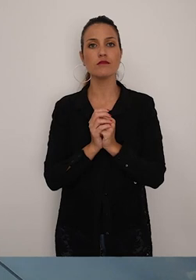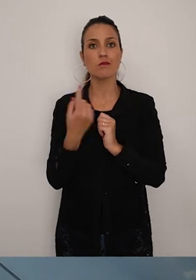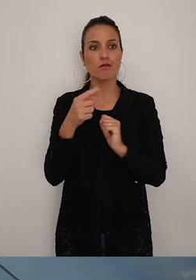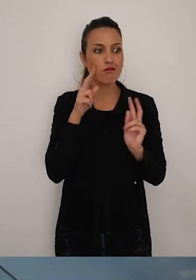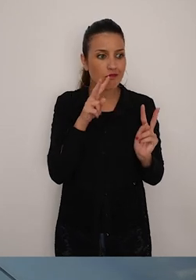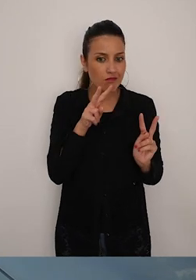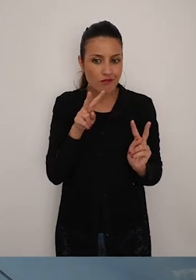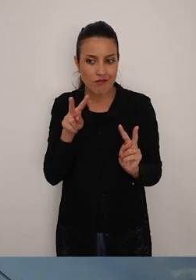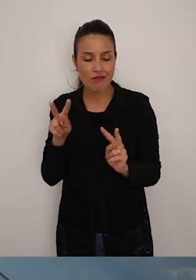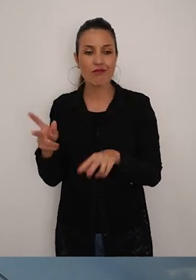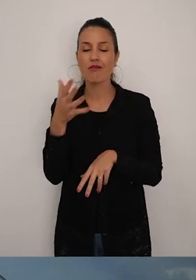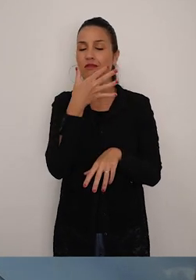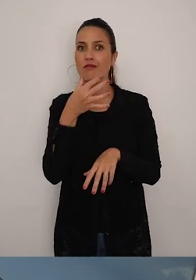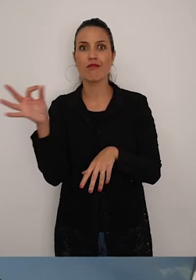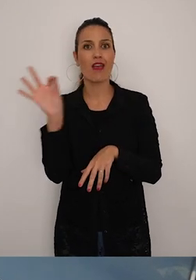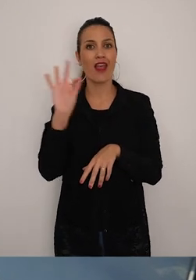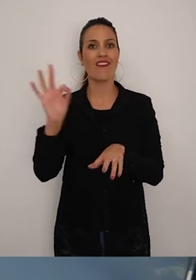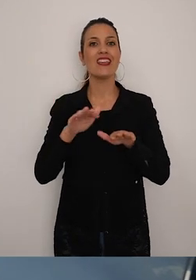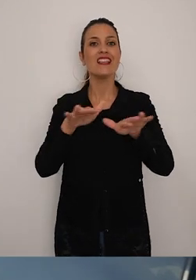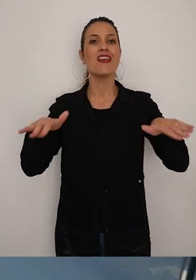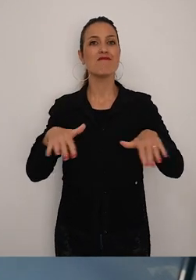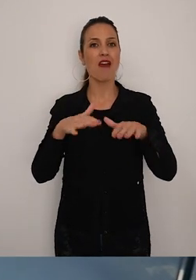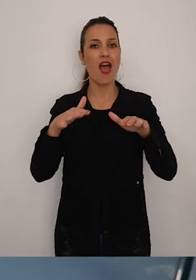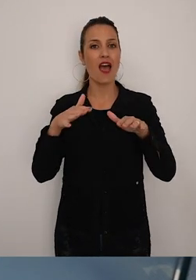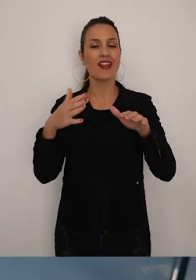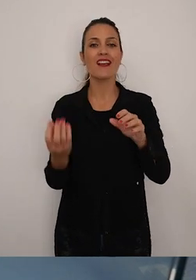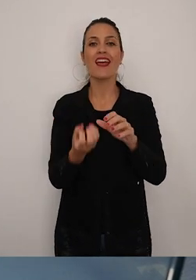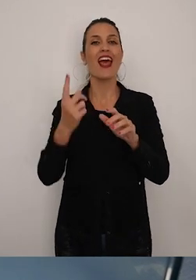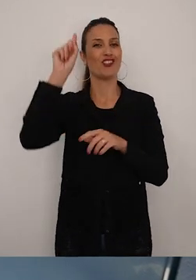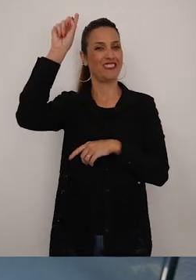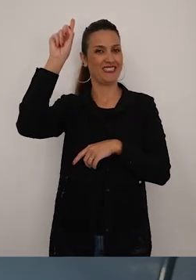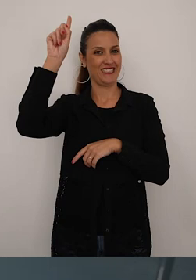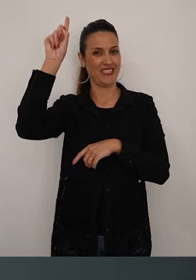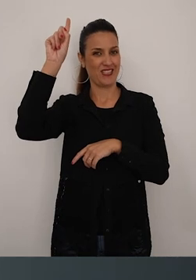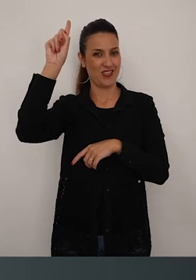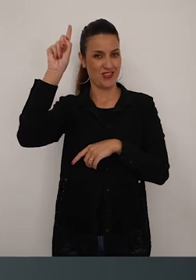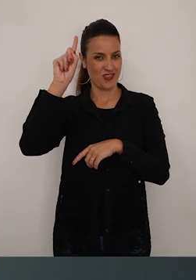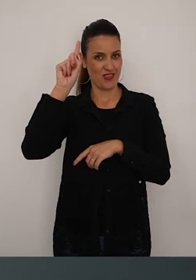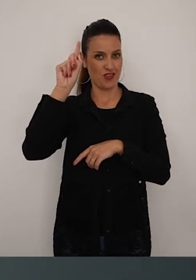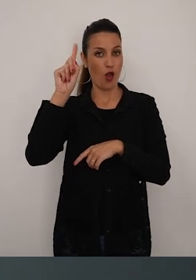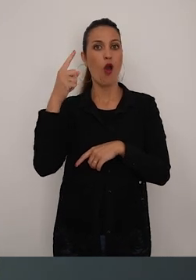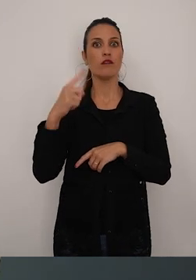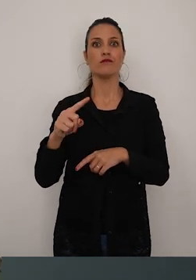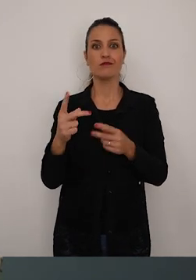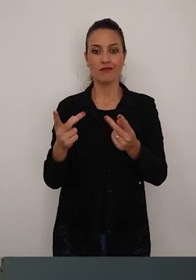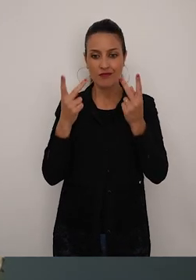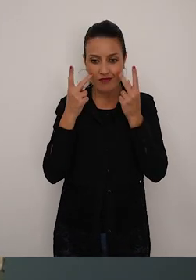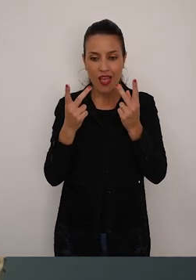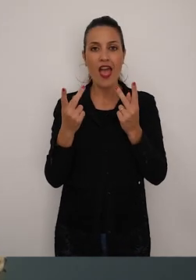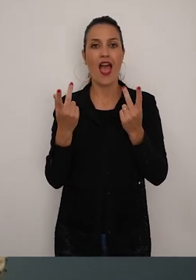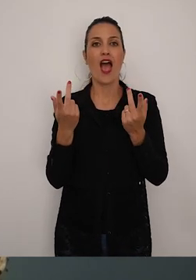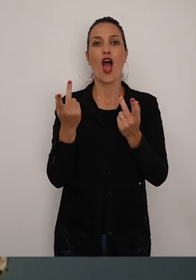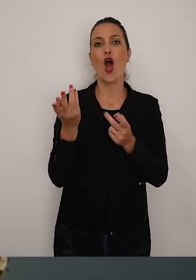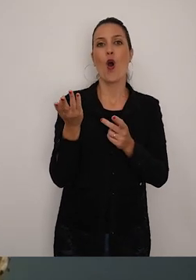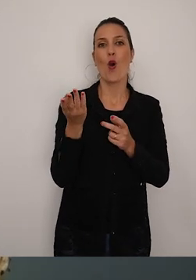Un viaggio unico e memorabile nelle meraviglie delle marine creature di Dio, in grado di restituire un alito di bellezza all'occhio miope